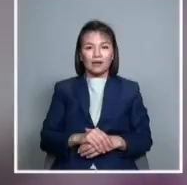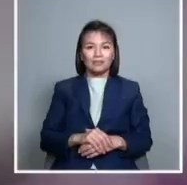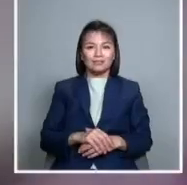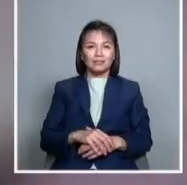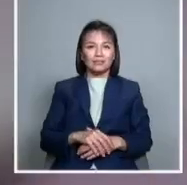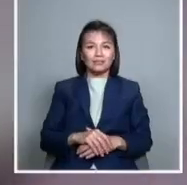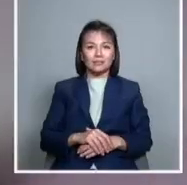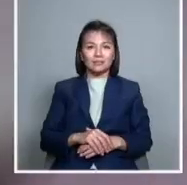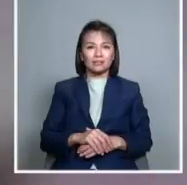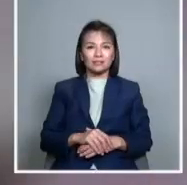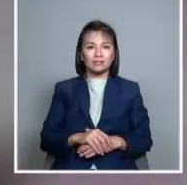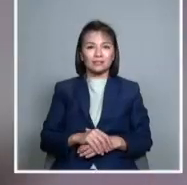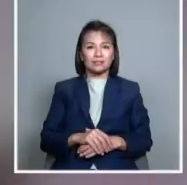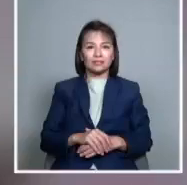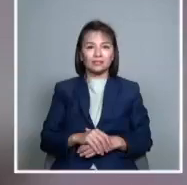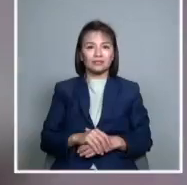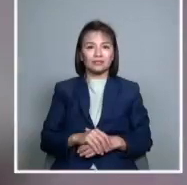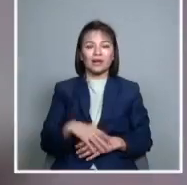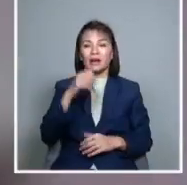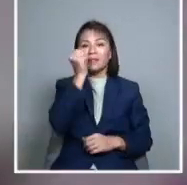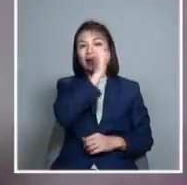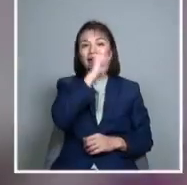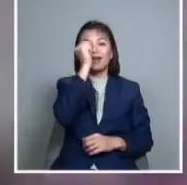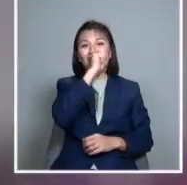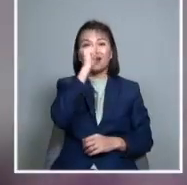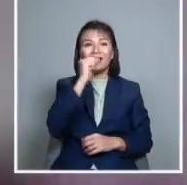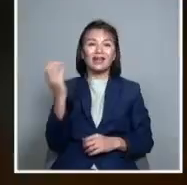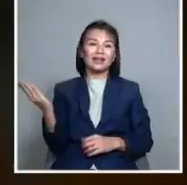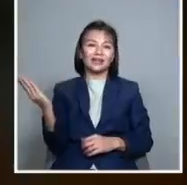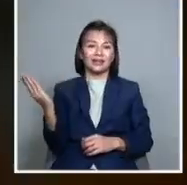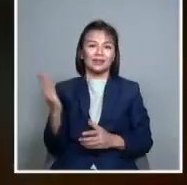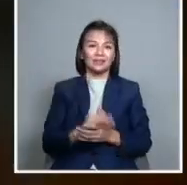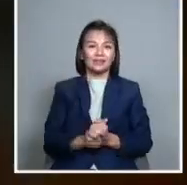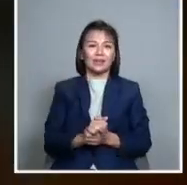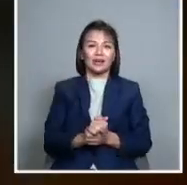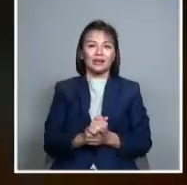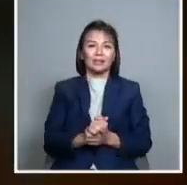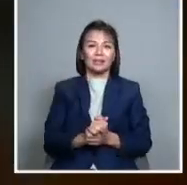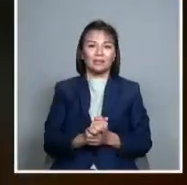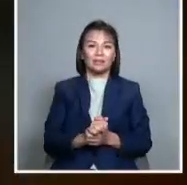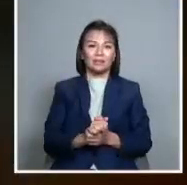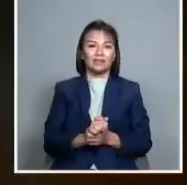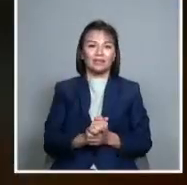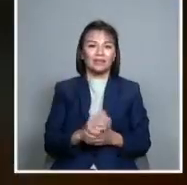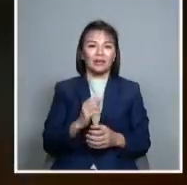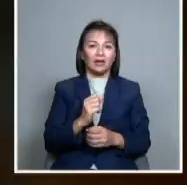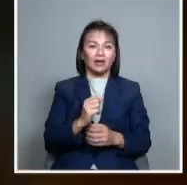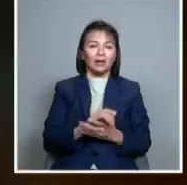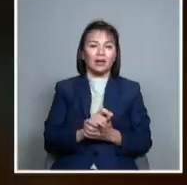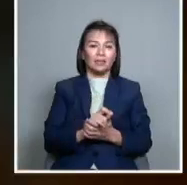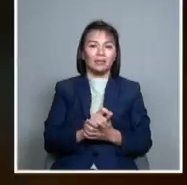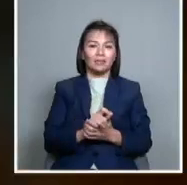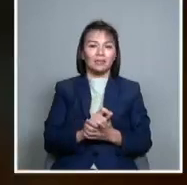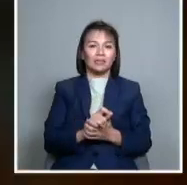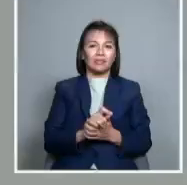ปีนี้ไม่มีสงครานหนุ่มสาวอยู่บ้านติผมสุขใจ